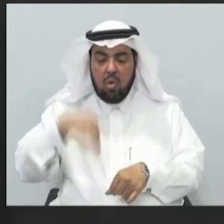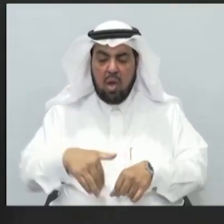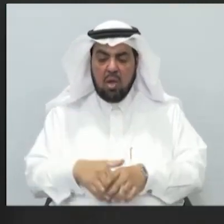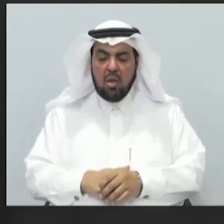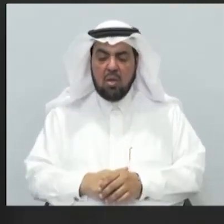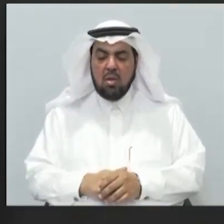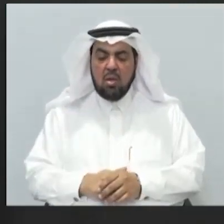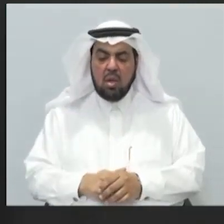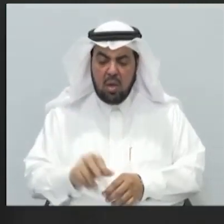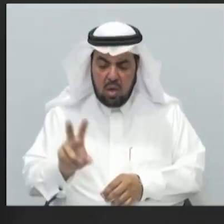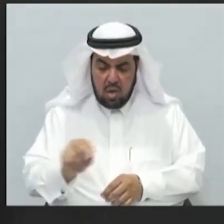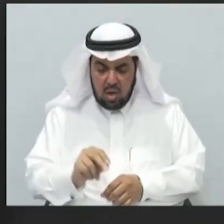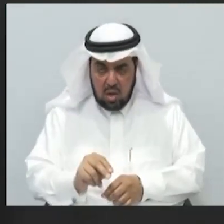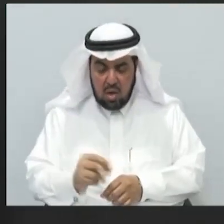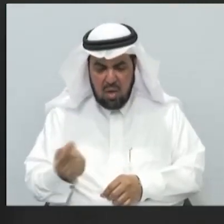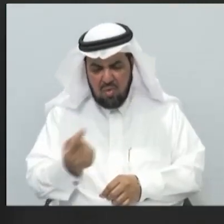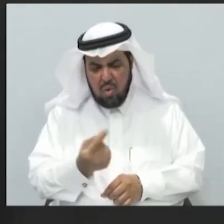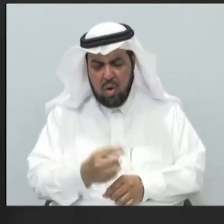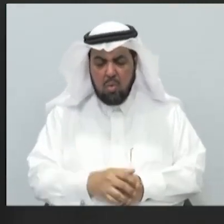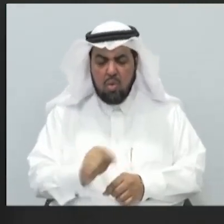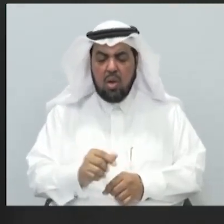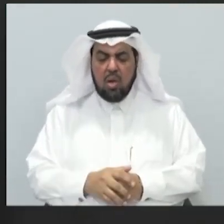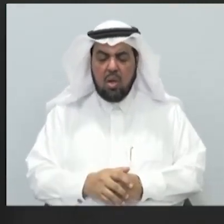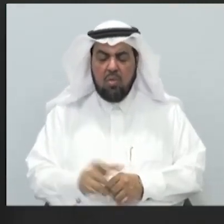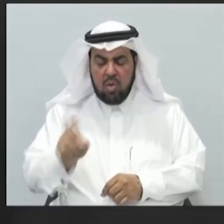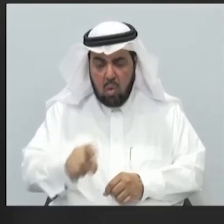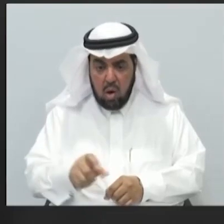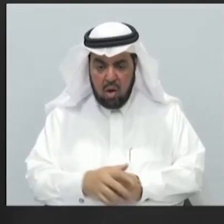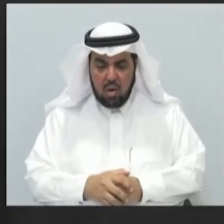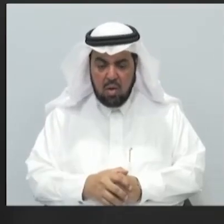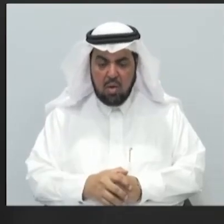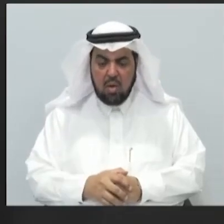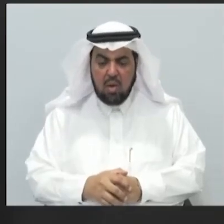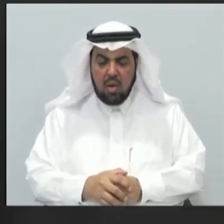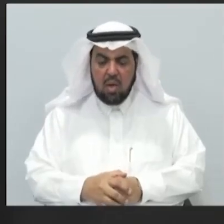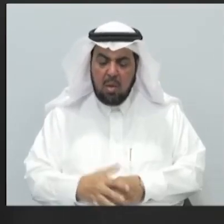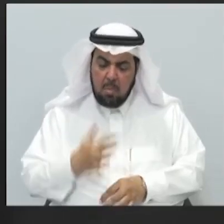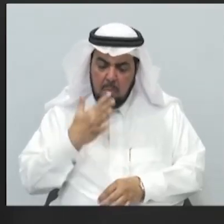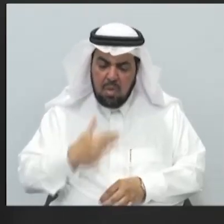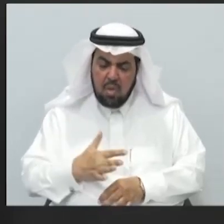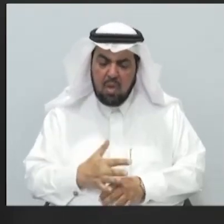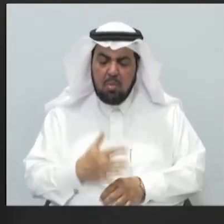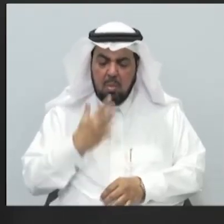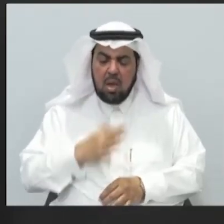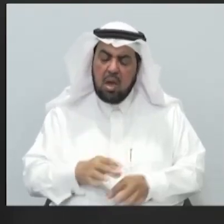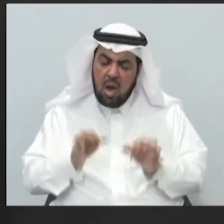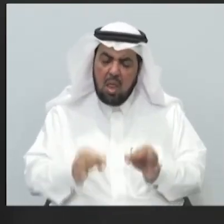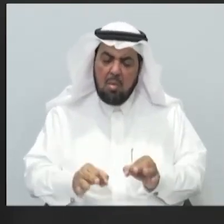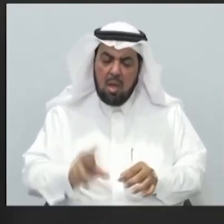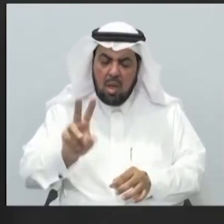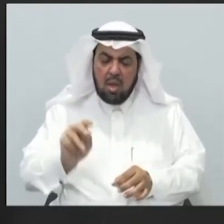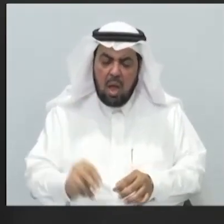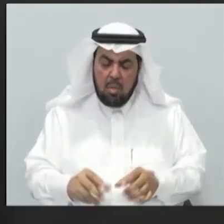معي يحمل نفس الرموز عندي ونفس الؤ اللي موجوده عندي في السؤال ممتاز كذا بيسهل علي بيسهل علي اثبات تطابق